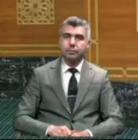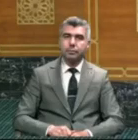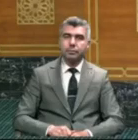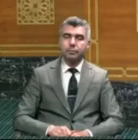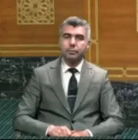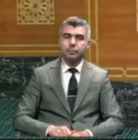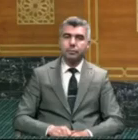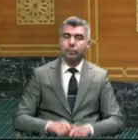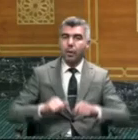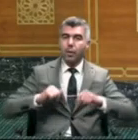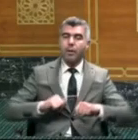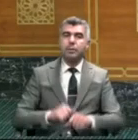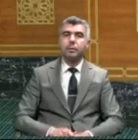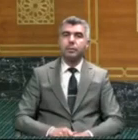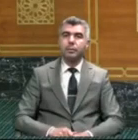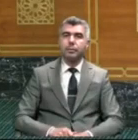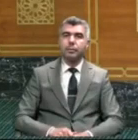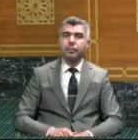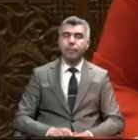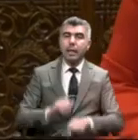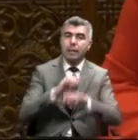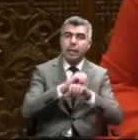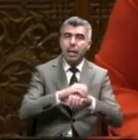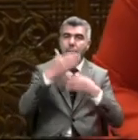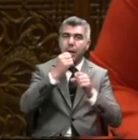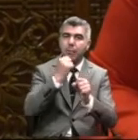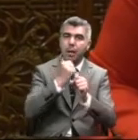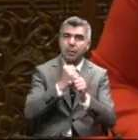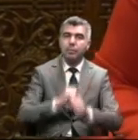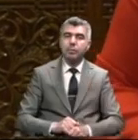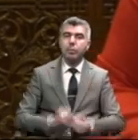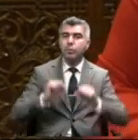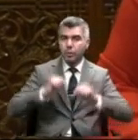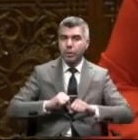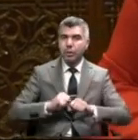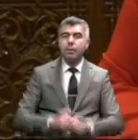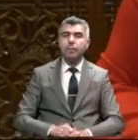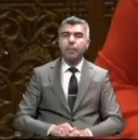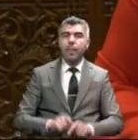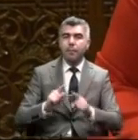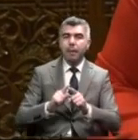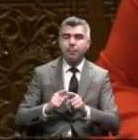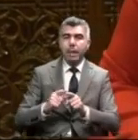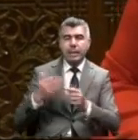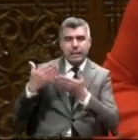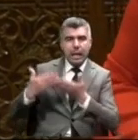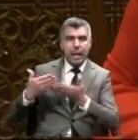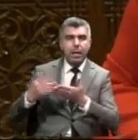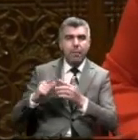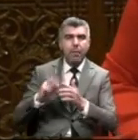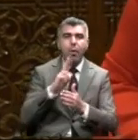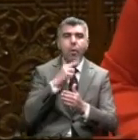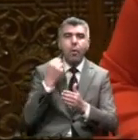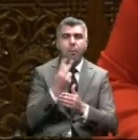السيد الوزير اننا في فريق الاتحاد المغربي للشغل نتفهم حجم الارث الثقيل الذي خلفته